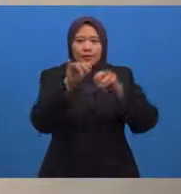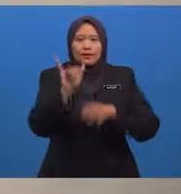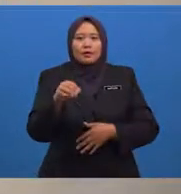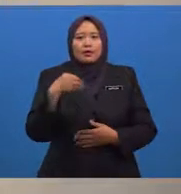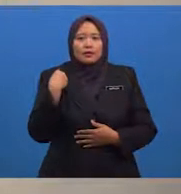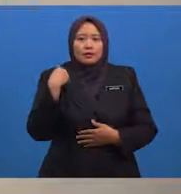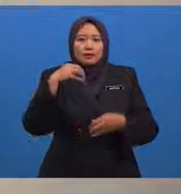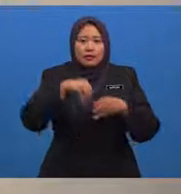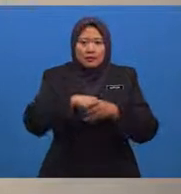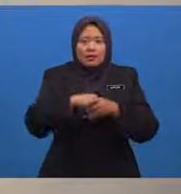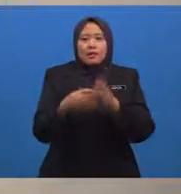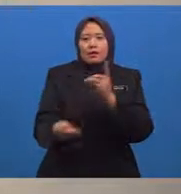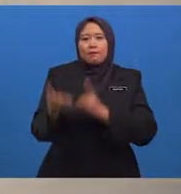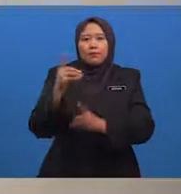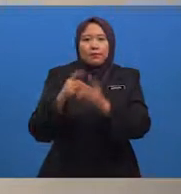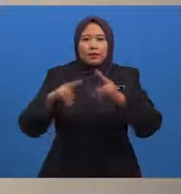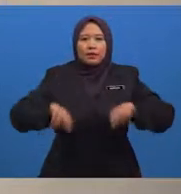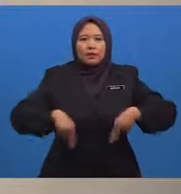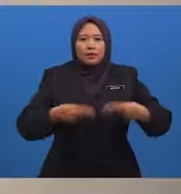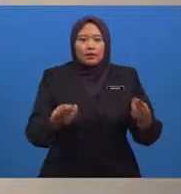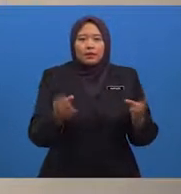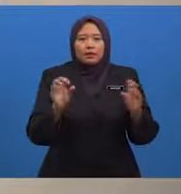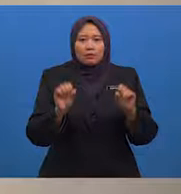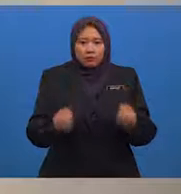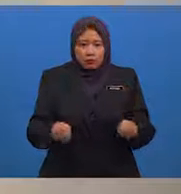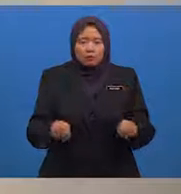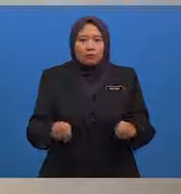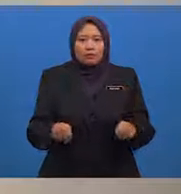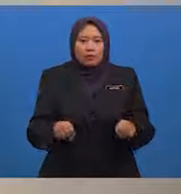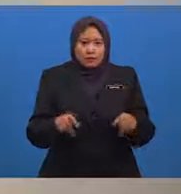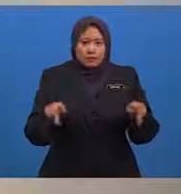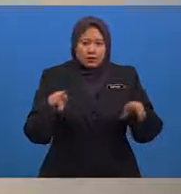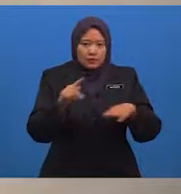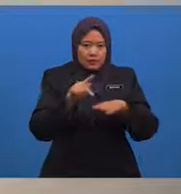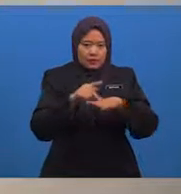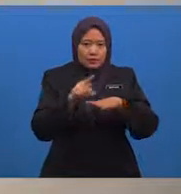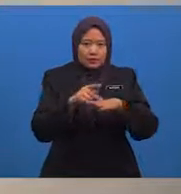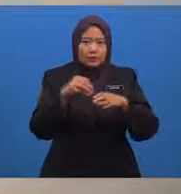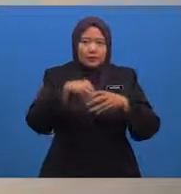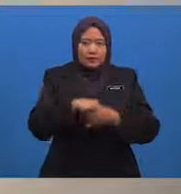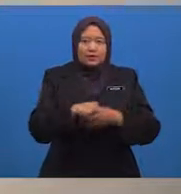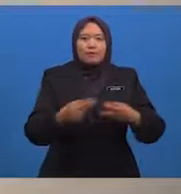drama hadiah dan boleh diaplikasikan dalam kehidupan murid-murid.